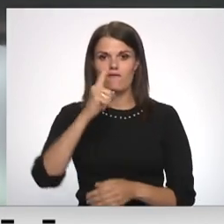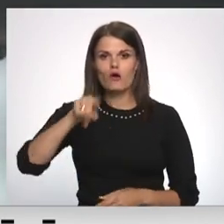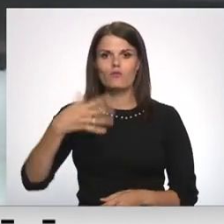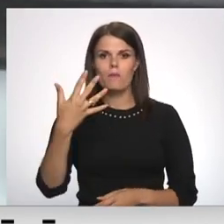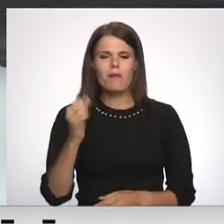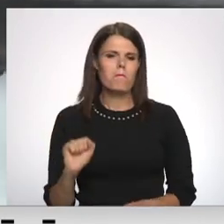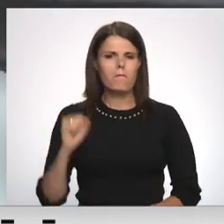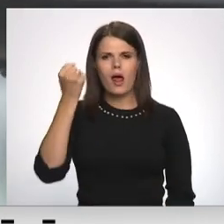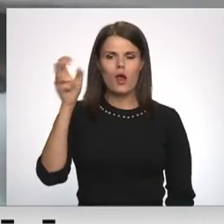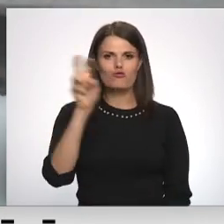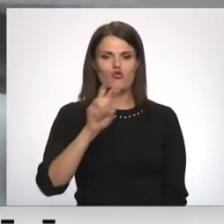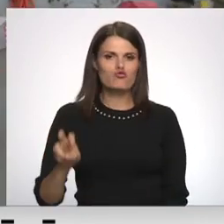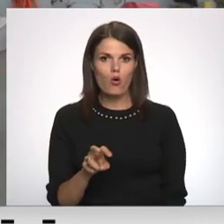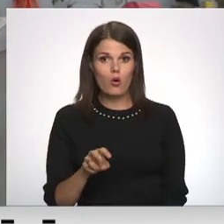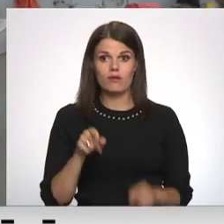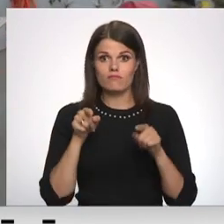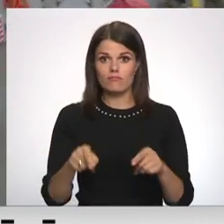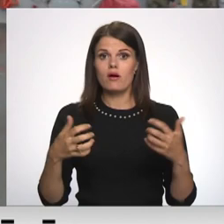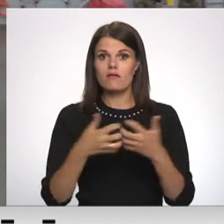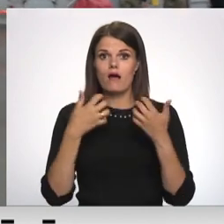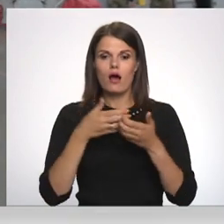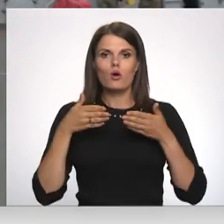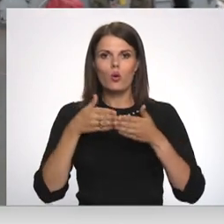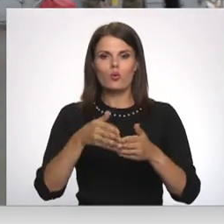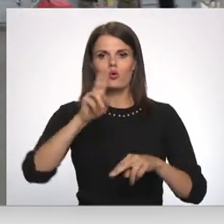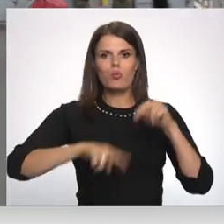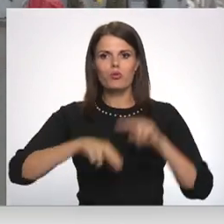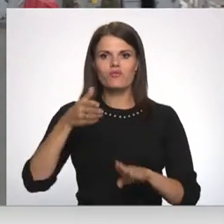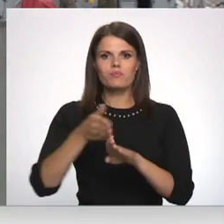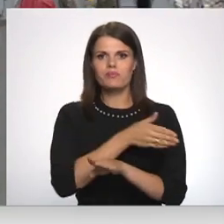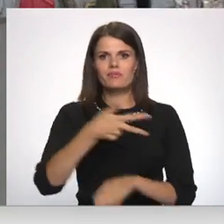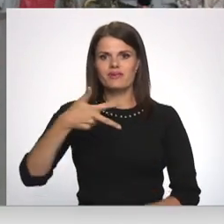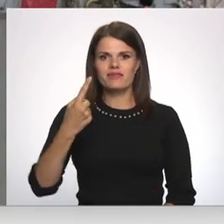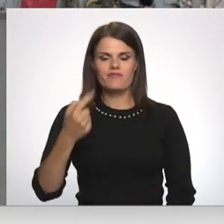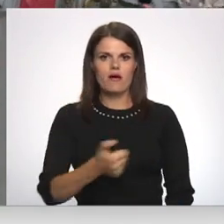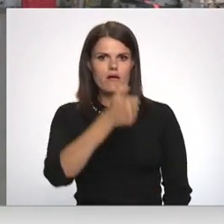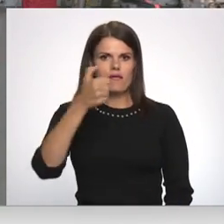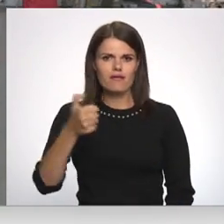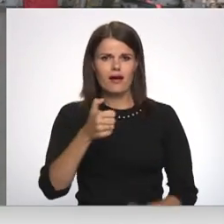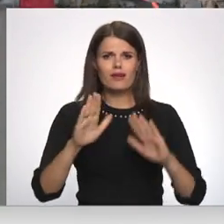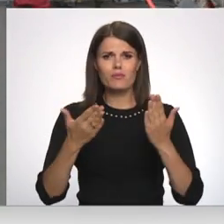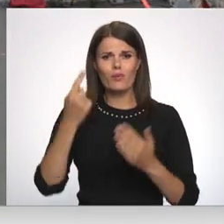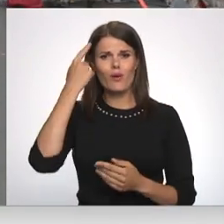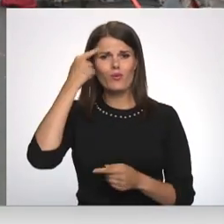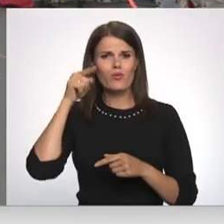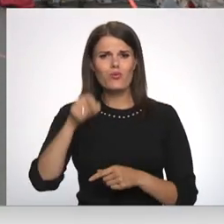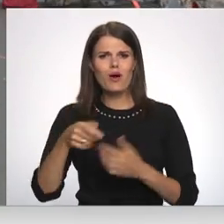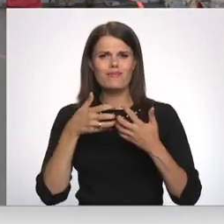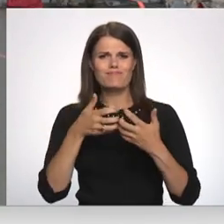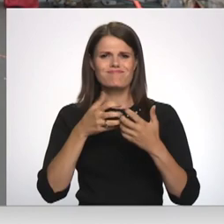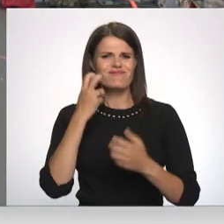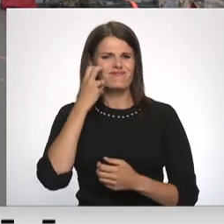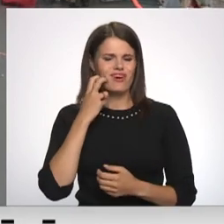pieejamā informācija. Šis karakuģis būvēts pirms 31 gada, bet tas nebūt nenozīmē, ka tā kaujas spējas